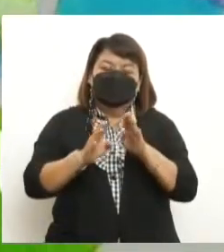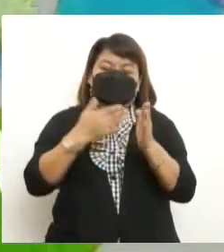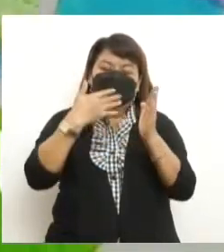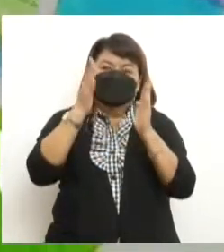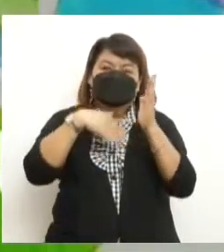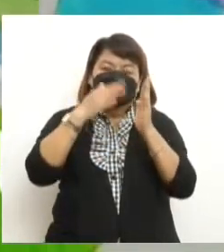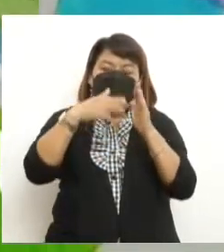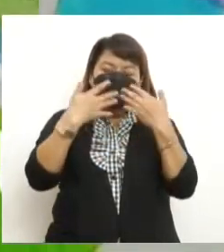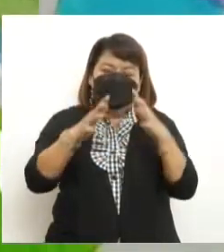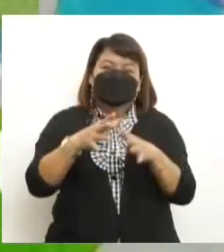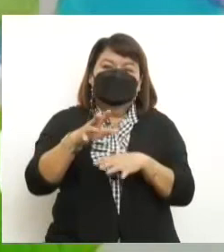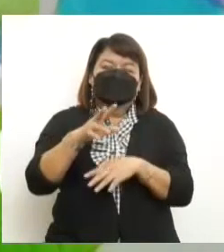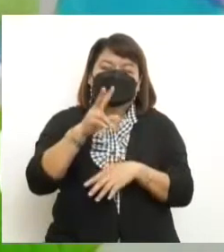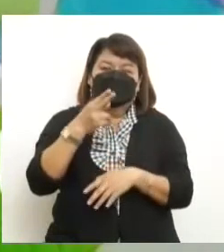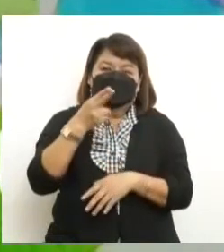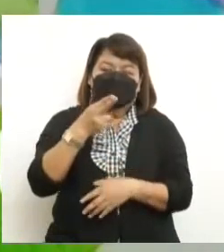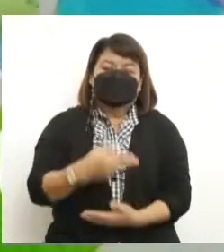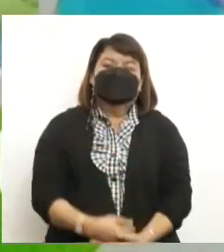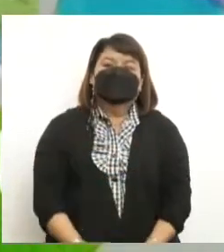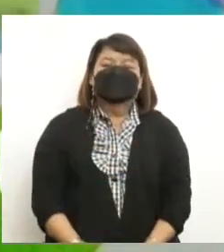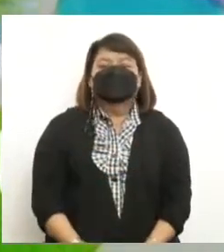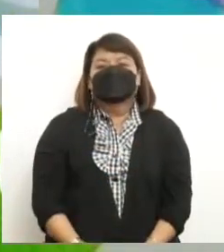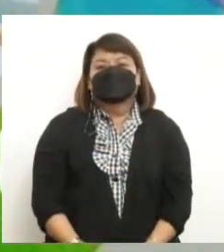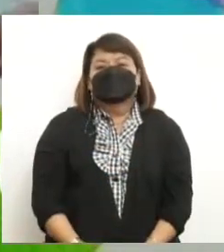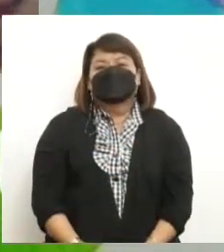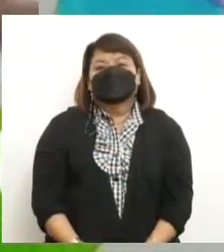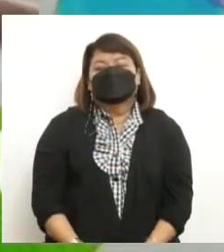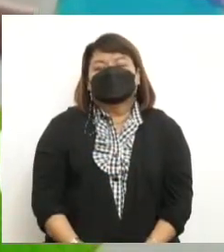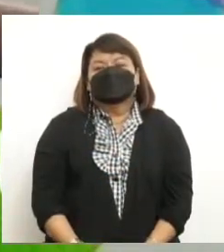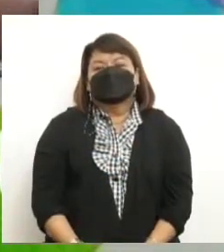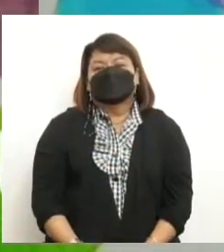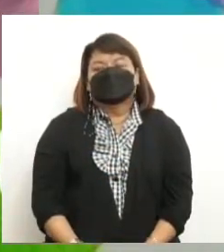ไว้ค่ะเดี๋ยวรอดูนะคะว่าจะเป็นอะไรนะคะ ขอบคุณค่ะ